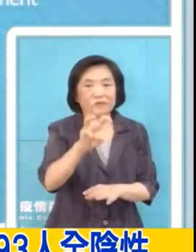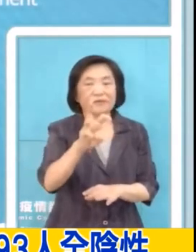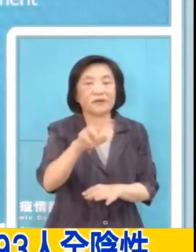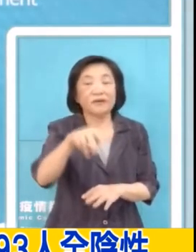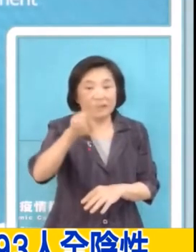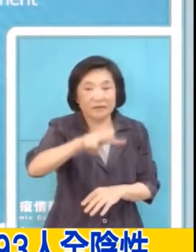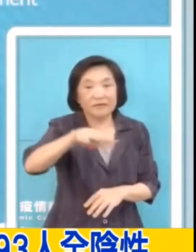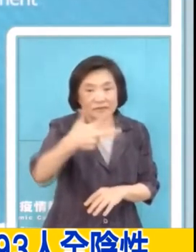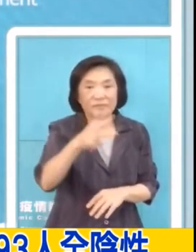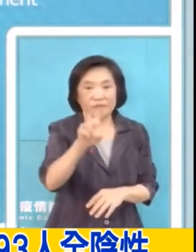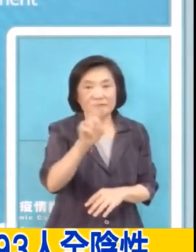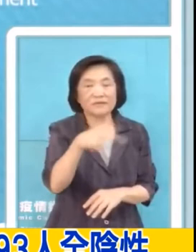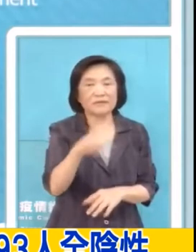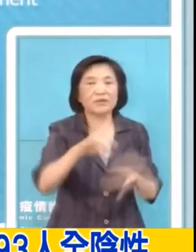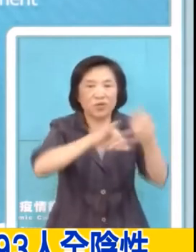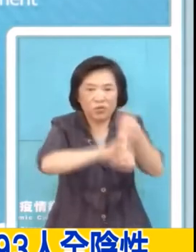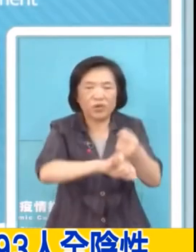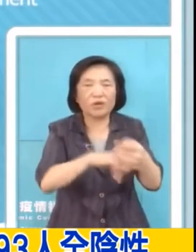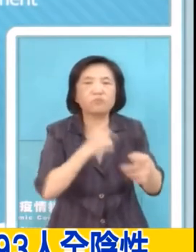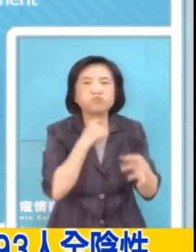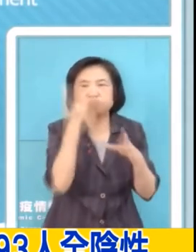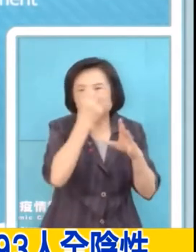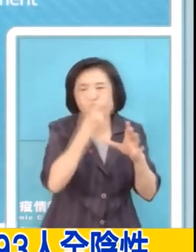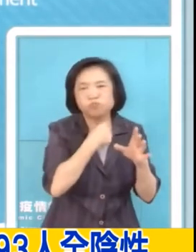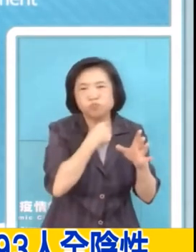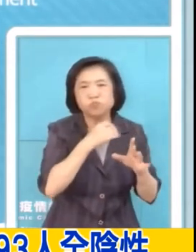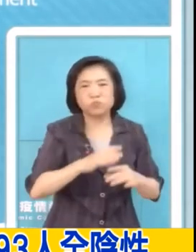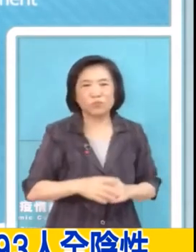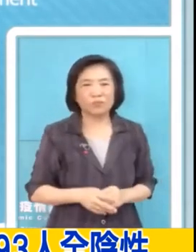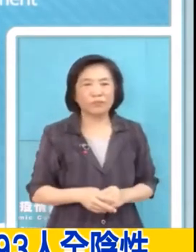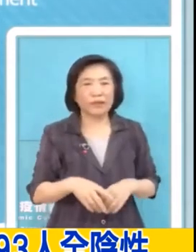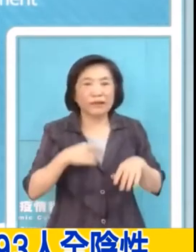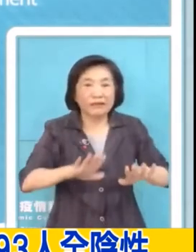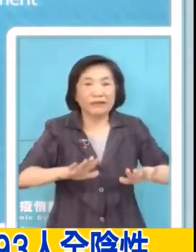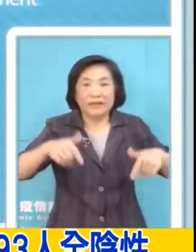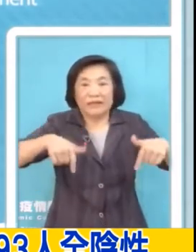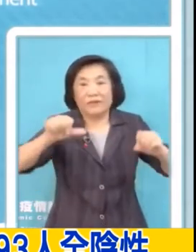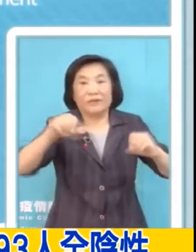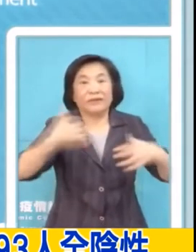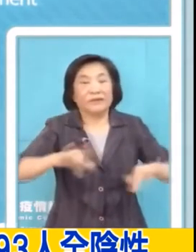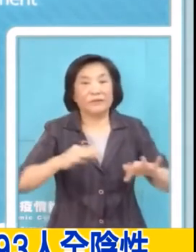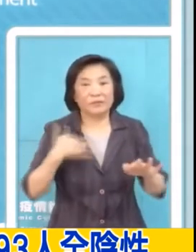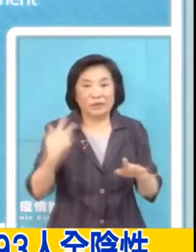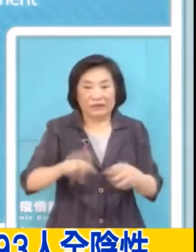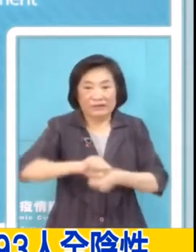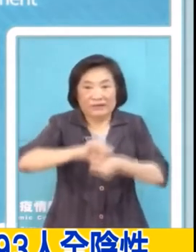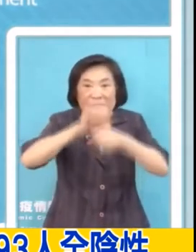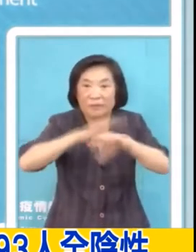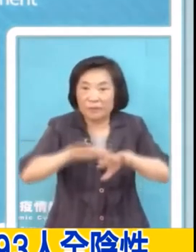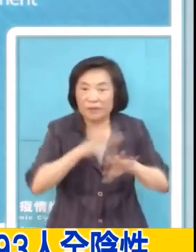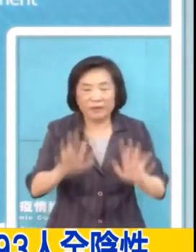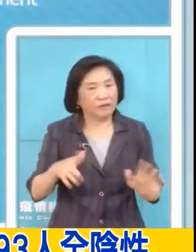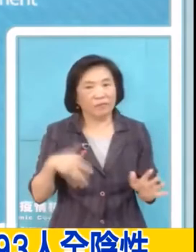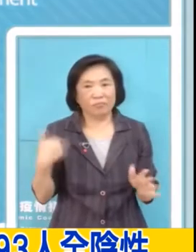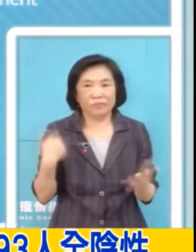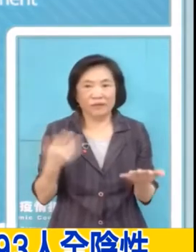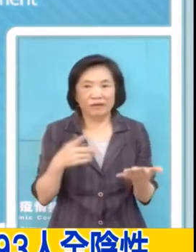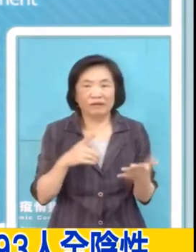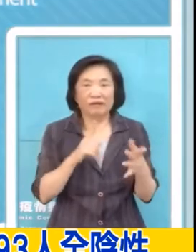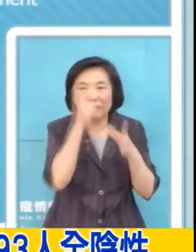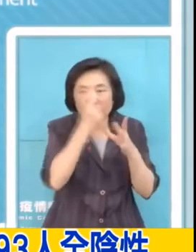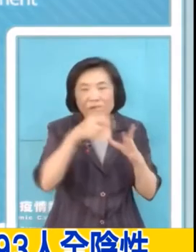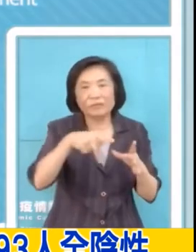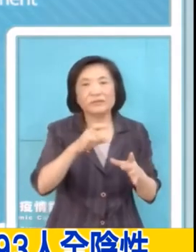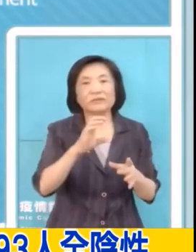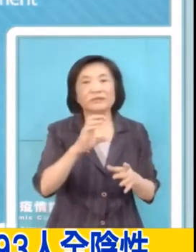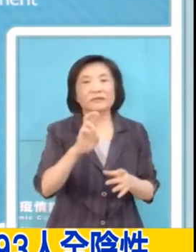2720人预约这个问题是现在都还没到下午5点呢，还不晓得多少人会去做那个